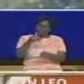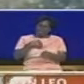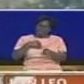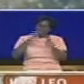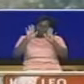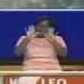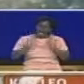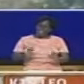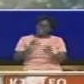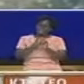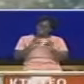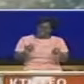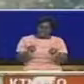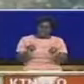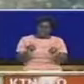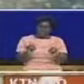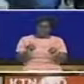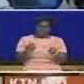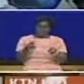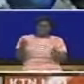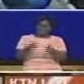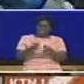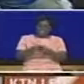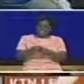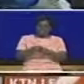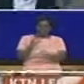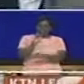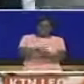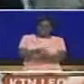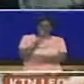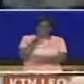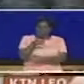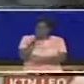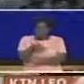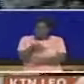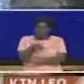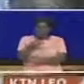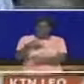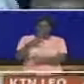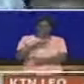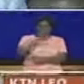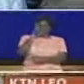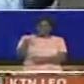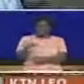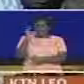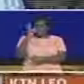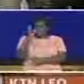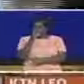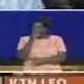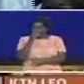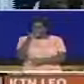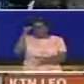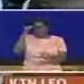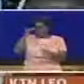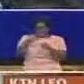wewe. Ni binadamu ya mavi ya kuku. Na ndio hapo nauliza, je, Baba Jimmy yakumbuka